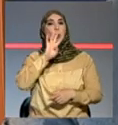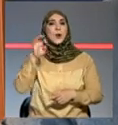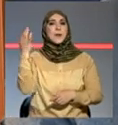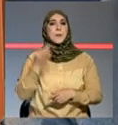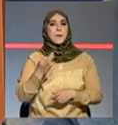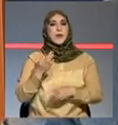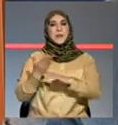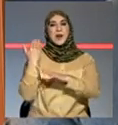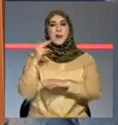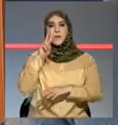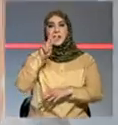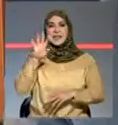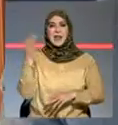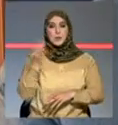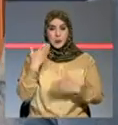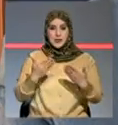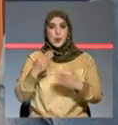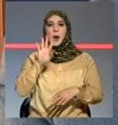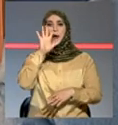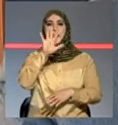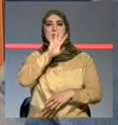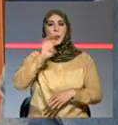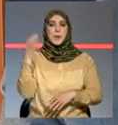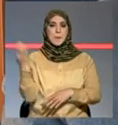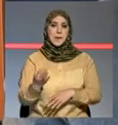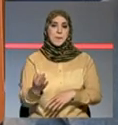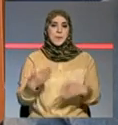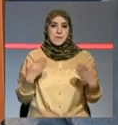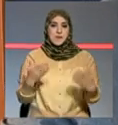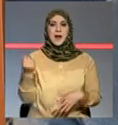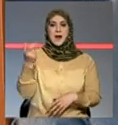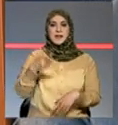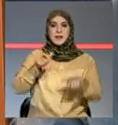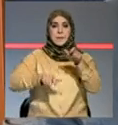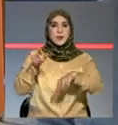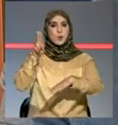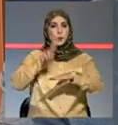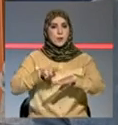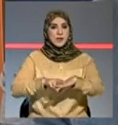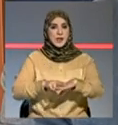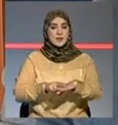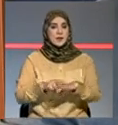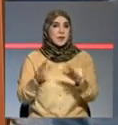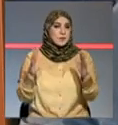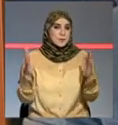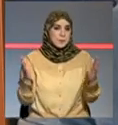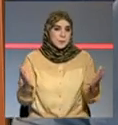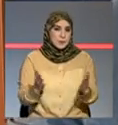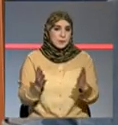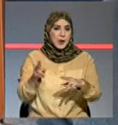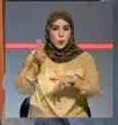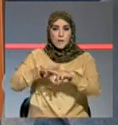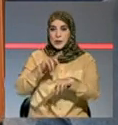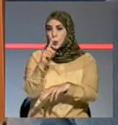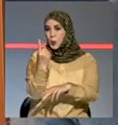25% طلعنا 45%، وبالنسبة حتى العدد الوفيات معناتها من وفاة